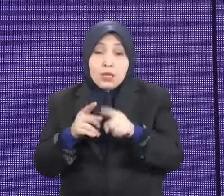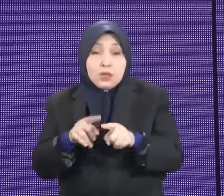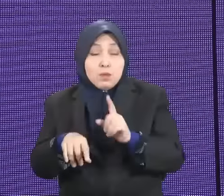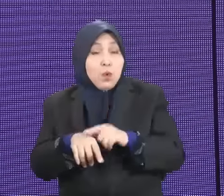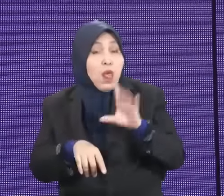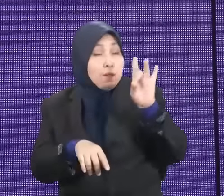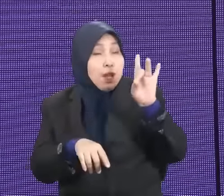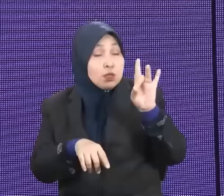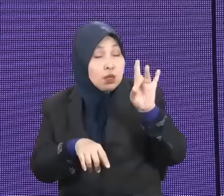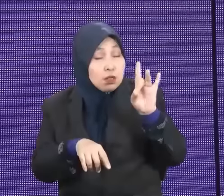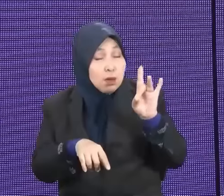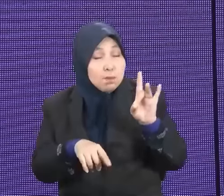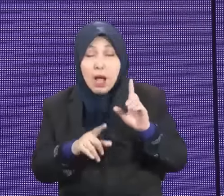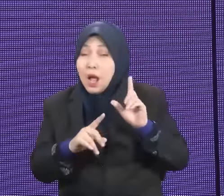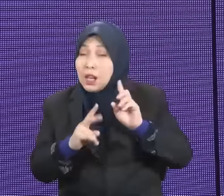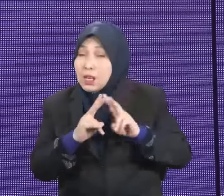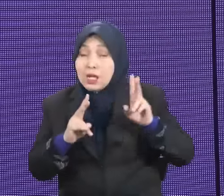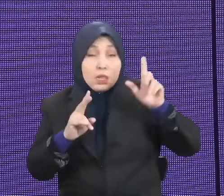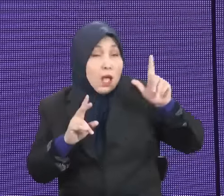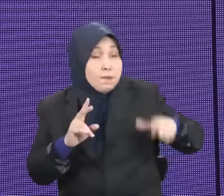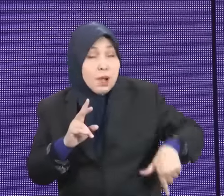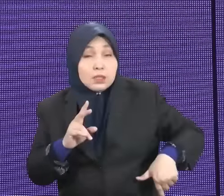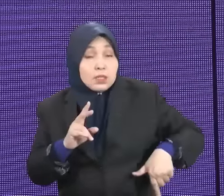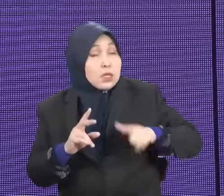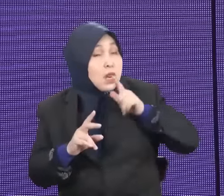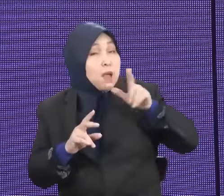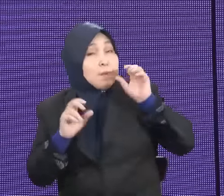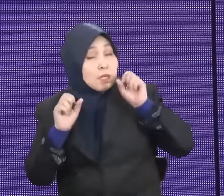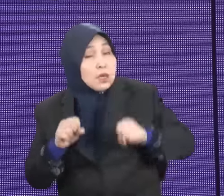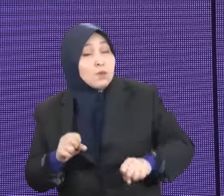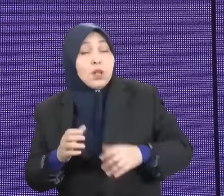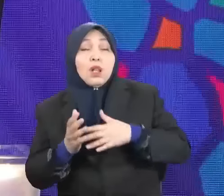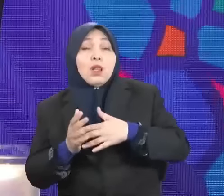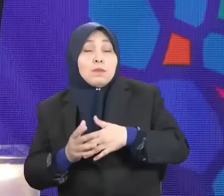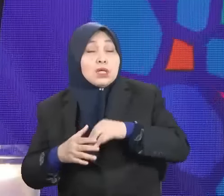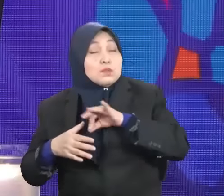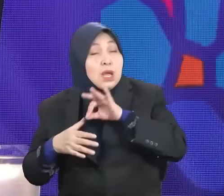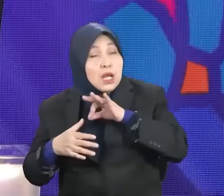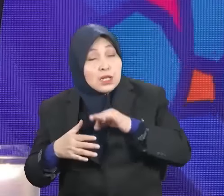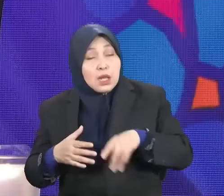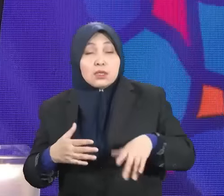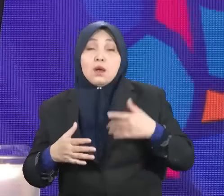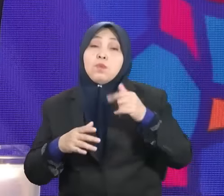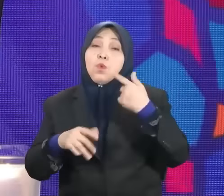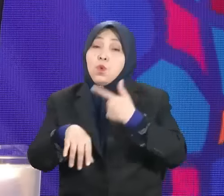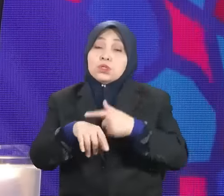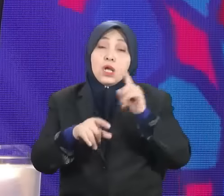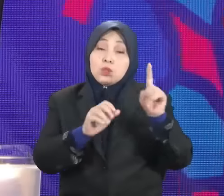paling lambat dia paling lama dia boleh lemas banget gila sampai pukul 11.30